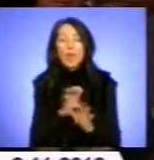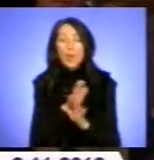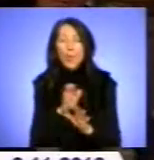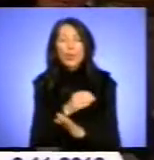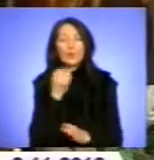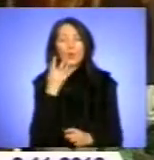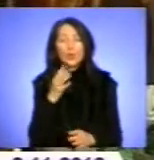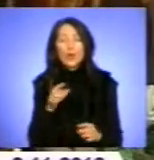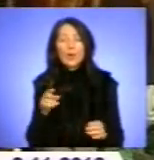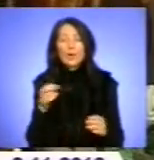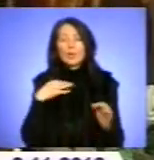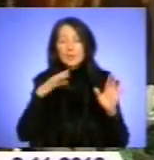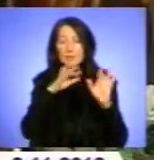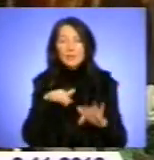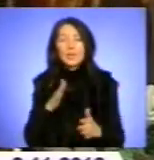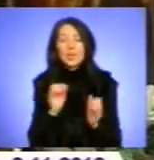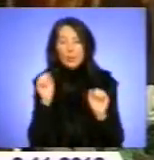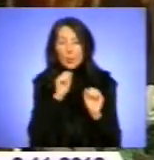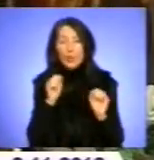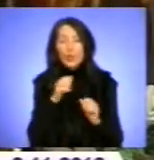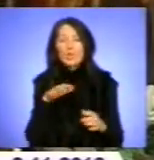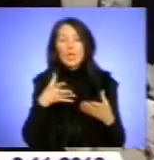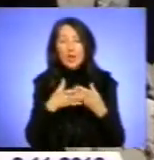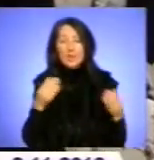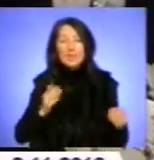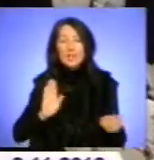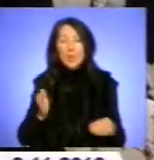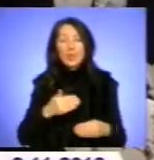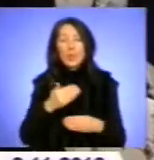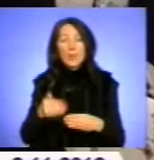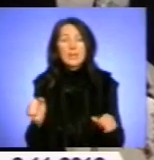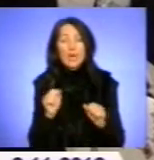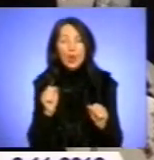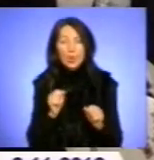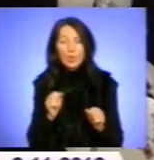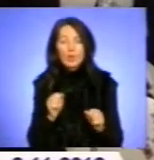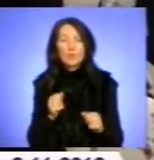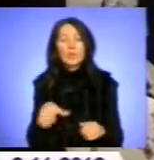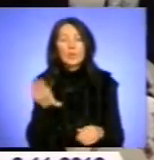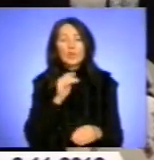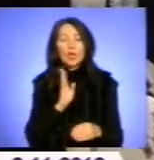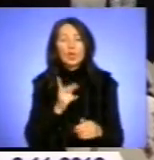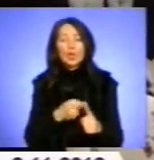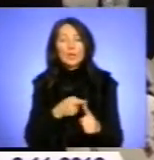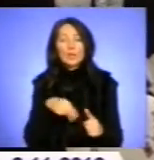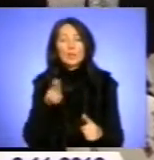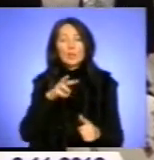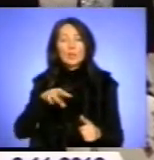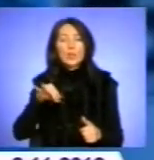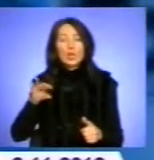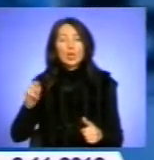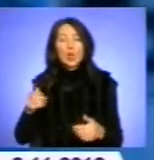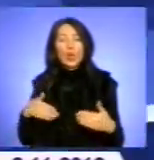зими не буде, а якщо сніг і мороз, то весна буде пізня і холодна. Усіх, хто носить ім'я Дмитро, вітаємо з іменинами.